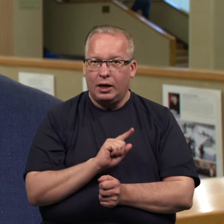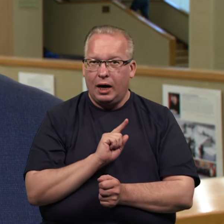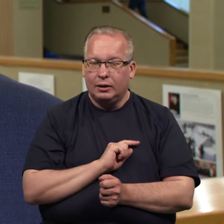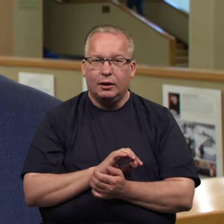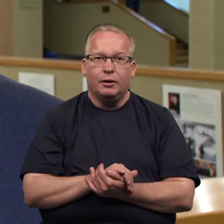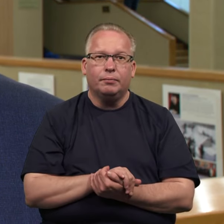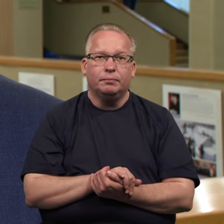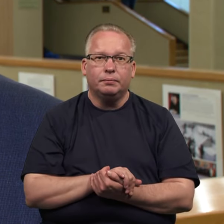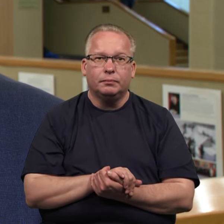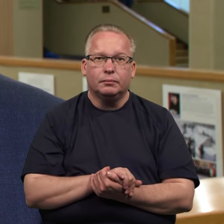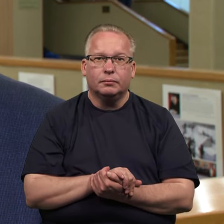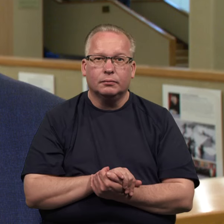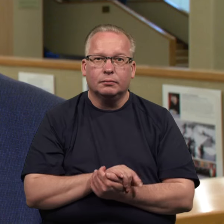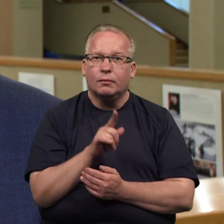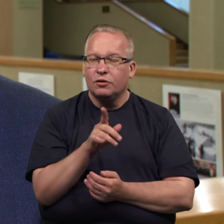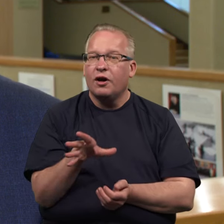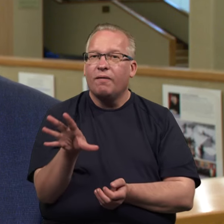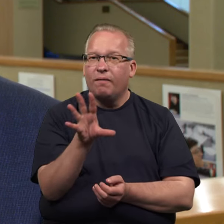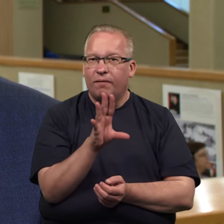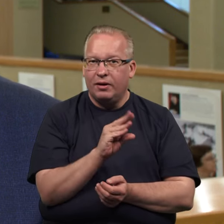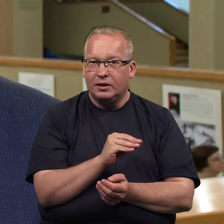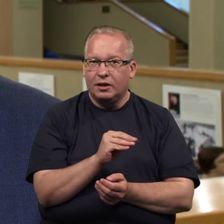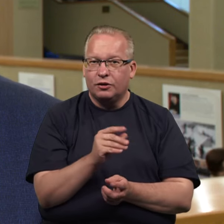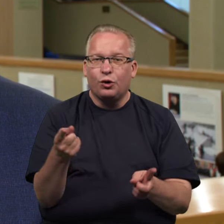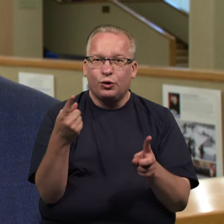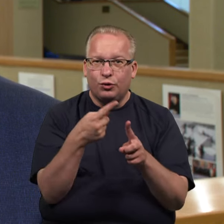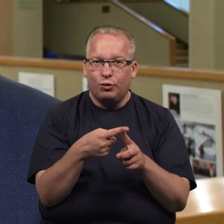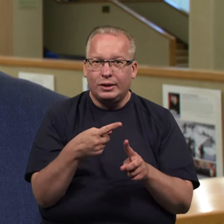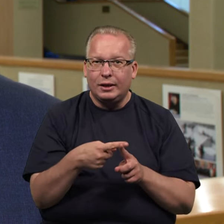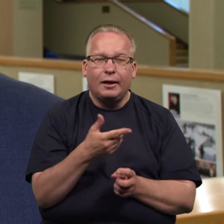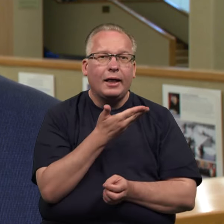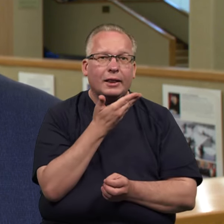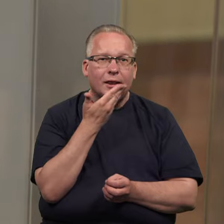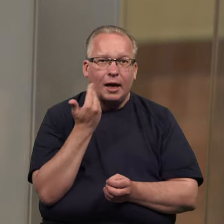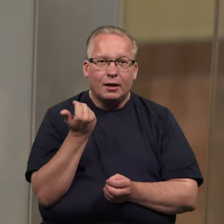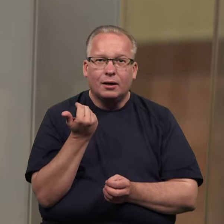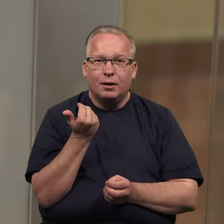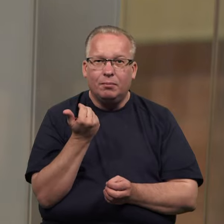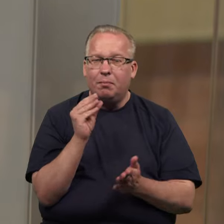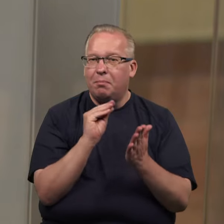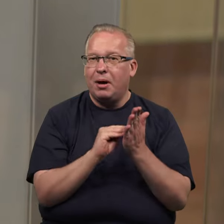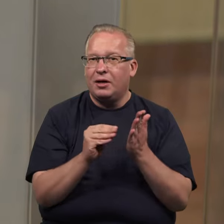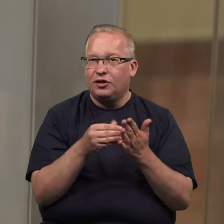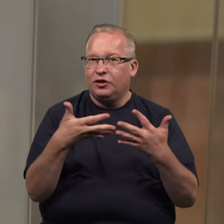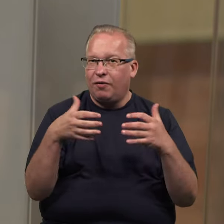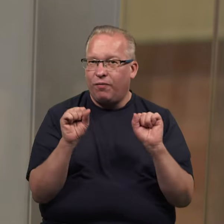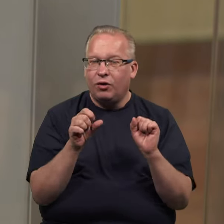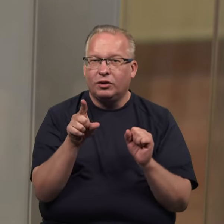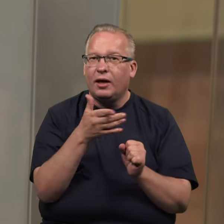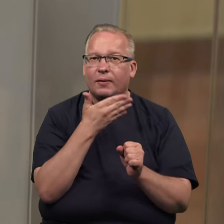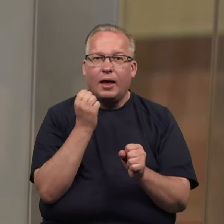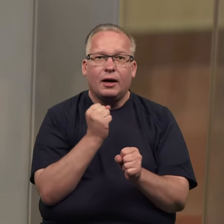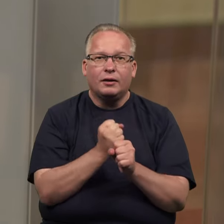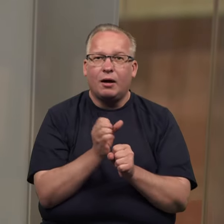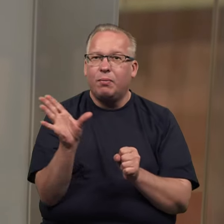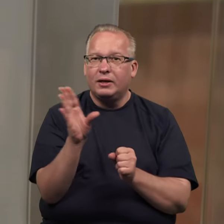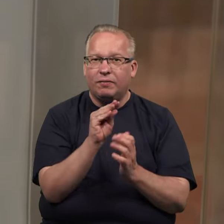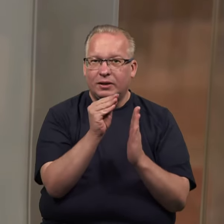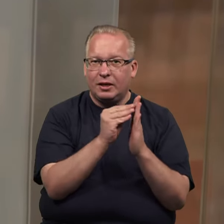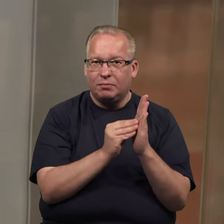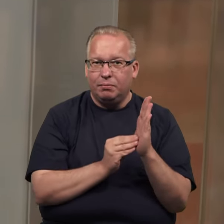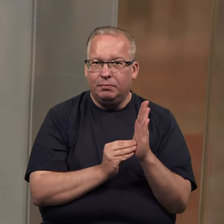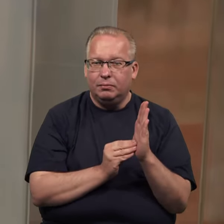bruožus. Taip, kad čia viskas susideda. Nėra taip, kad išrašyta. Čia vat būtent, kad tas darbas nėra toks, kad viskas ką